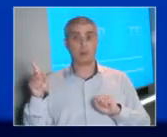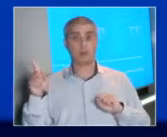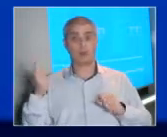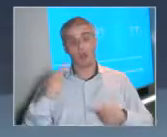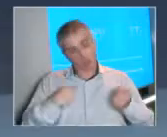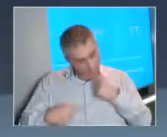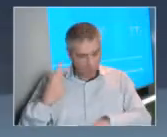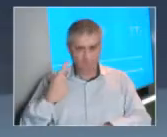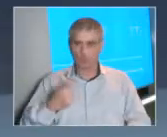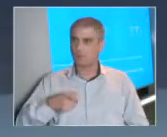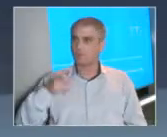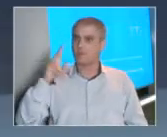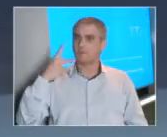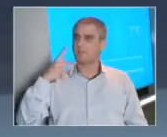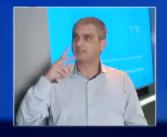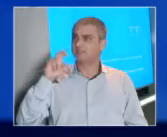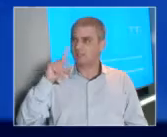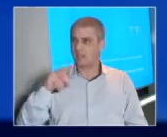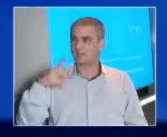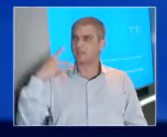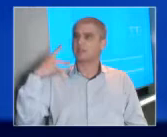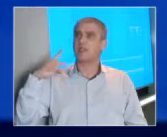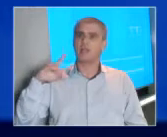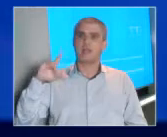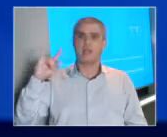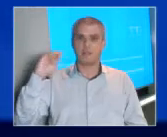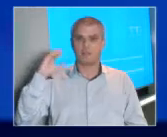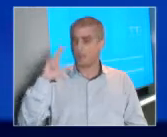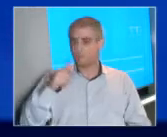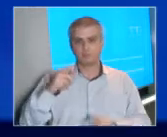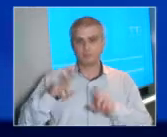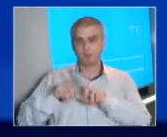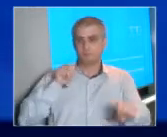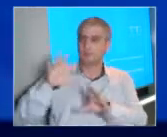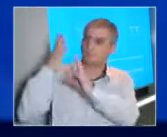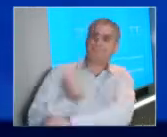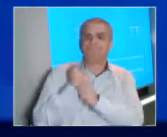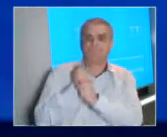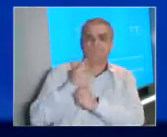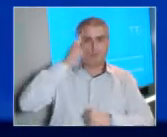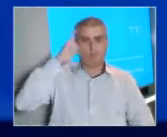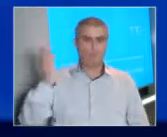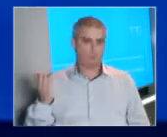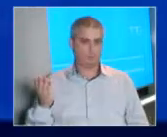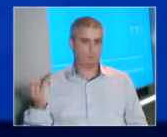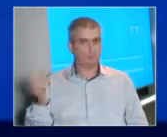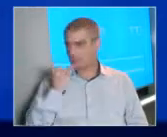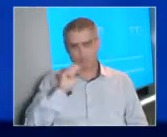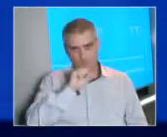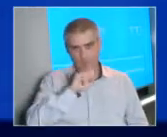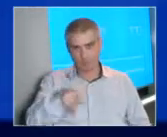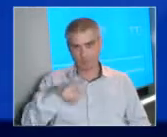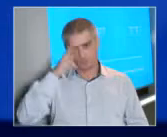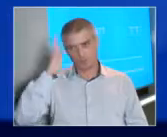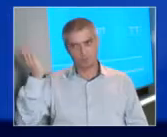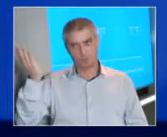עידן, חיים כץ, הפוך מתנועה לאומית ליברלית, והפך להיות זה ששבוי בידי כוחות ההסתדרות. בעצם ההסתדרות שבעבר היא הייתה מפאי, היום היא